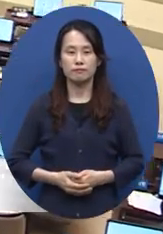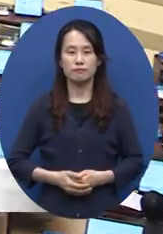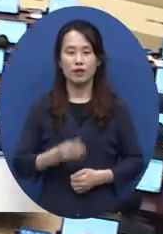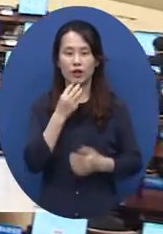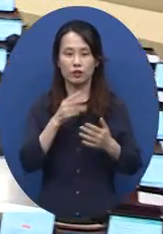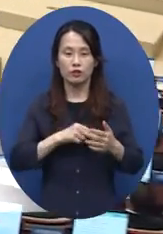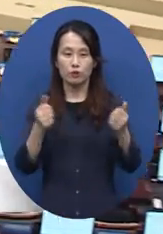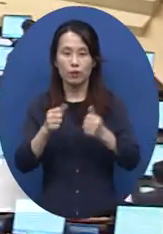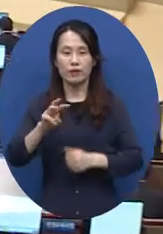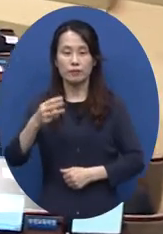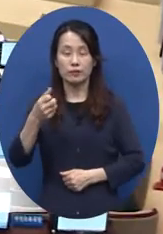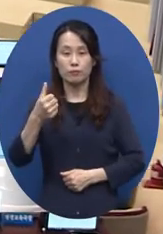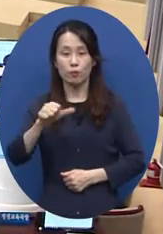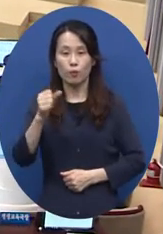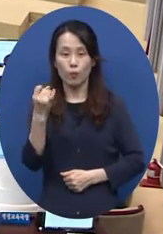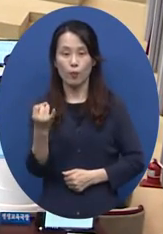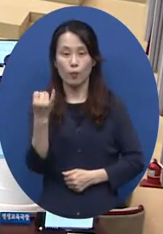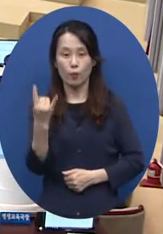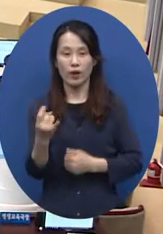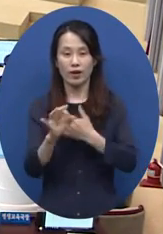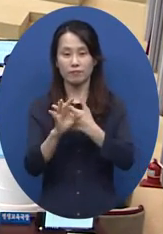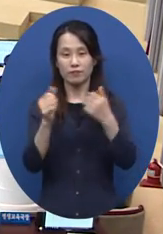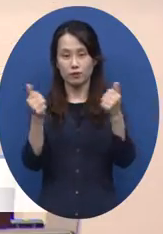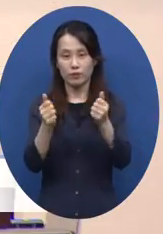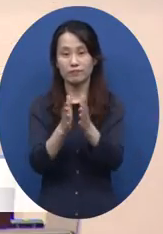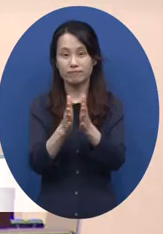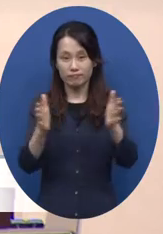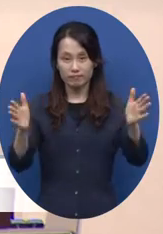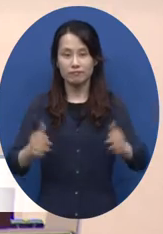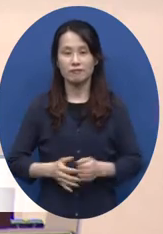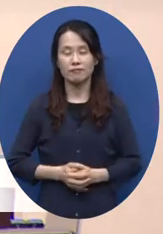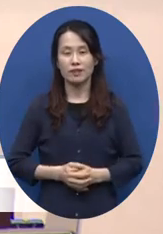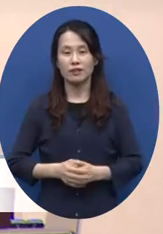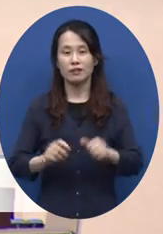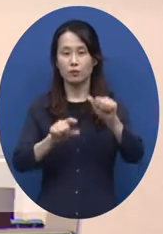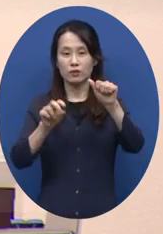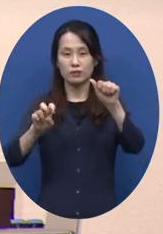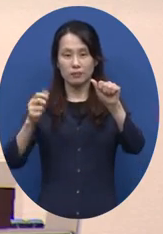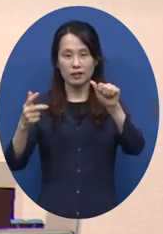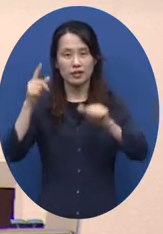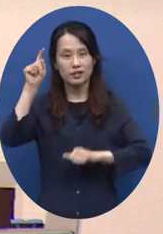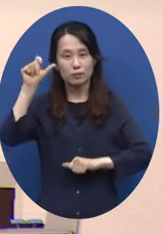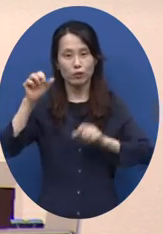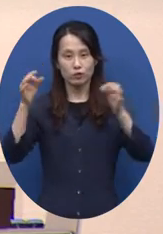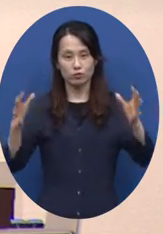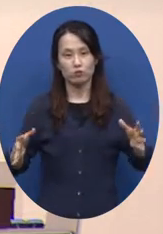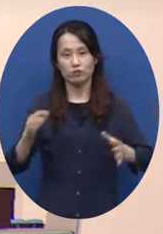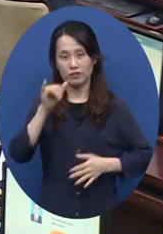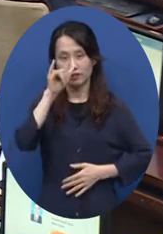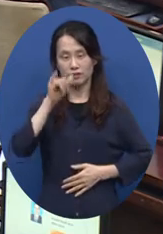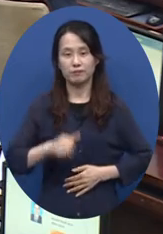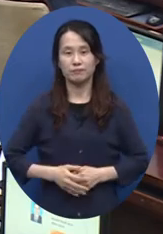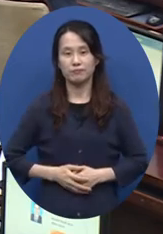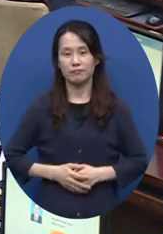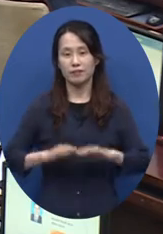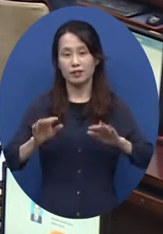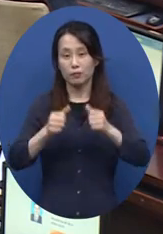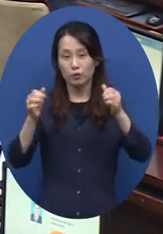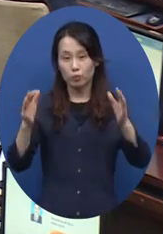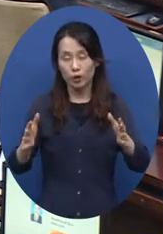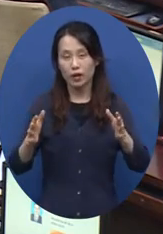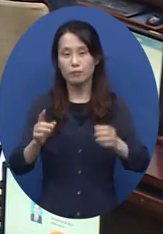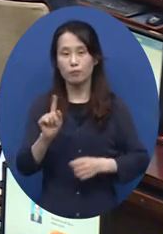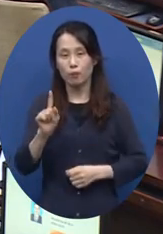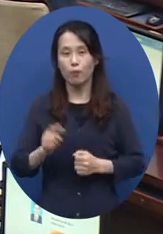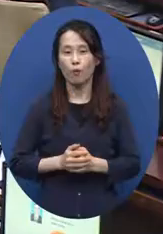경기도의회 제 335회 임시회가 시작됐습니다 오는 28일까지 15일간의 일정입니다 이번 회기에 선